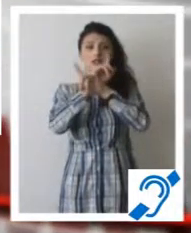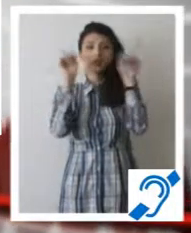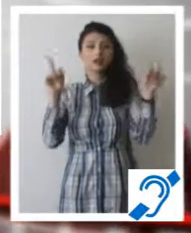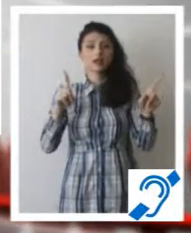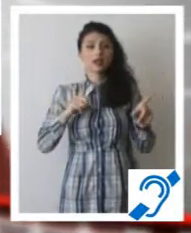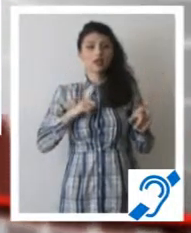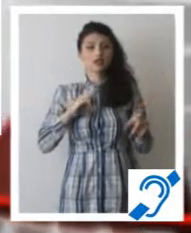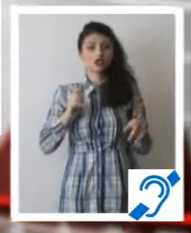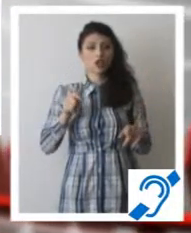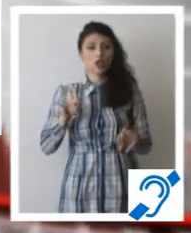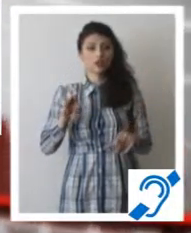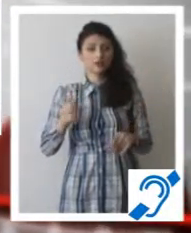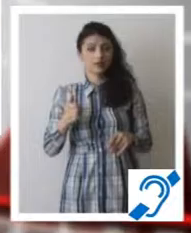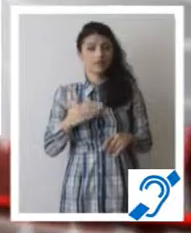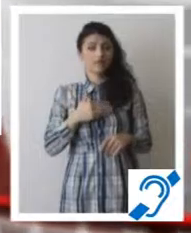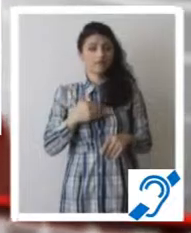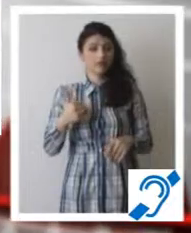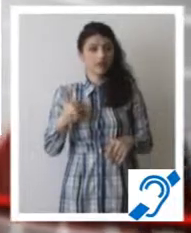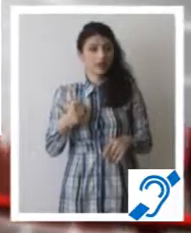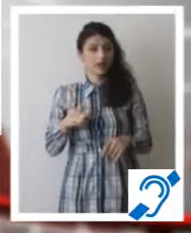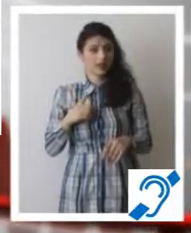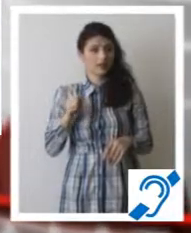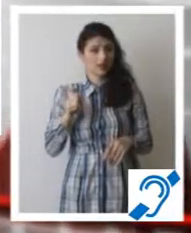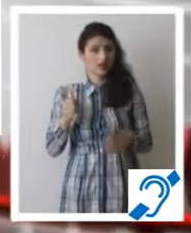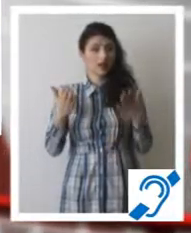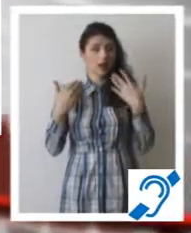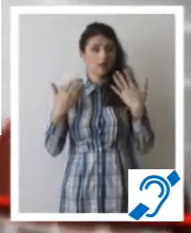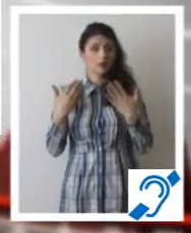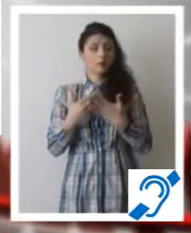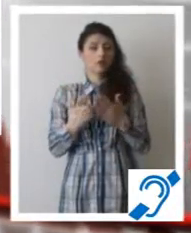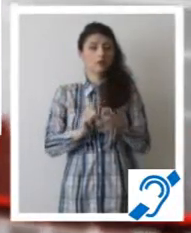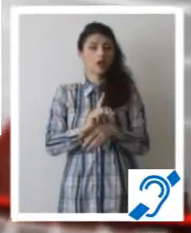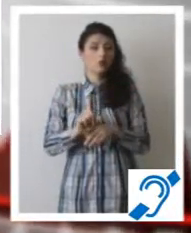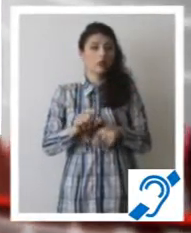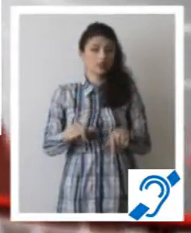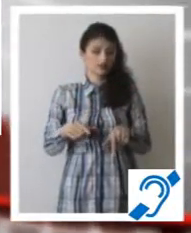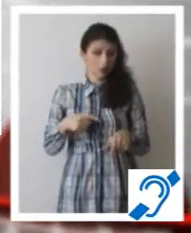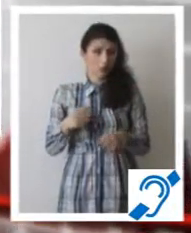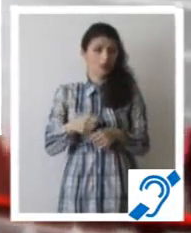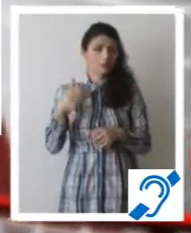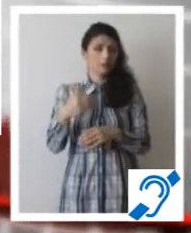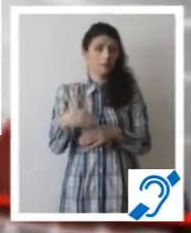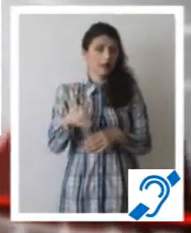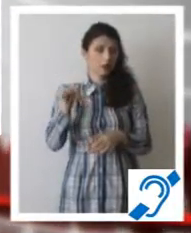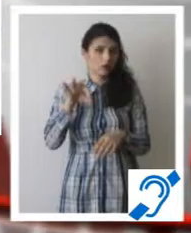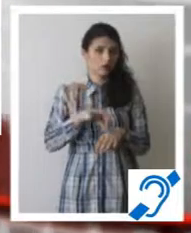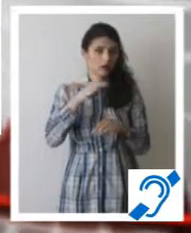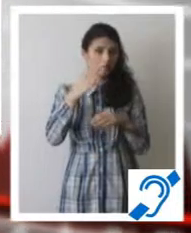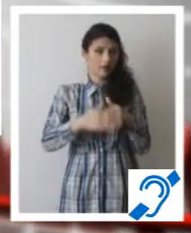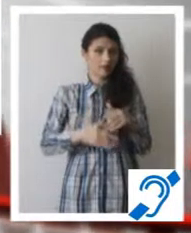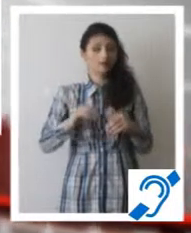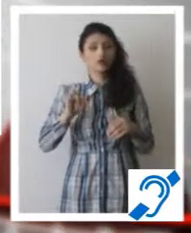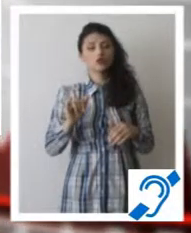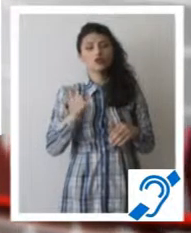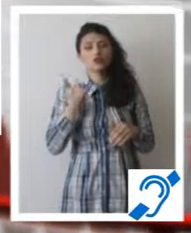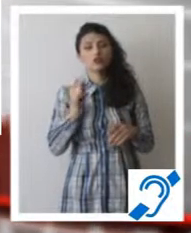vor exista condiții de ceață. Vremea va fi deosebit de caldă pentru perioada în care ne aflăm, până miercuri inclusiv,